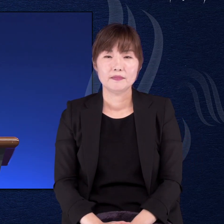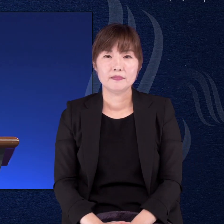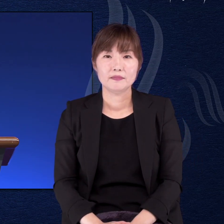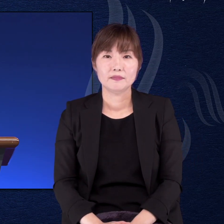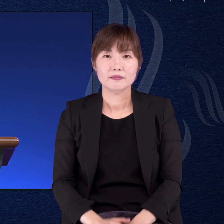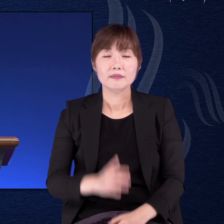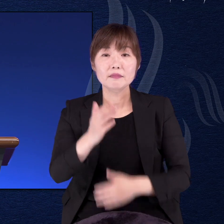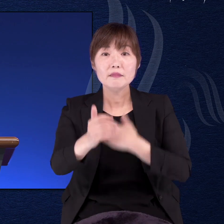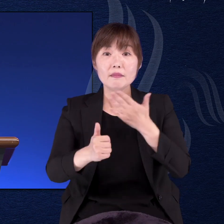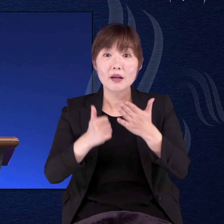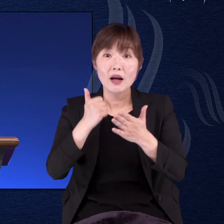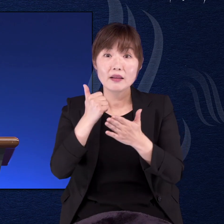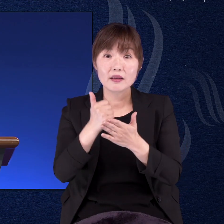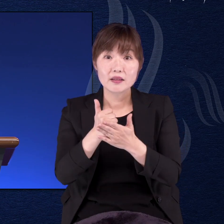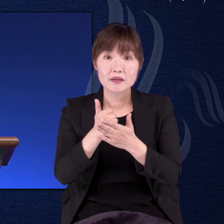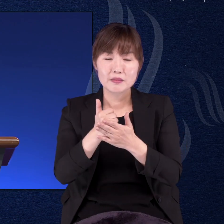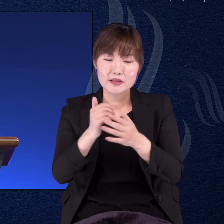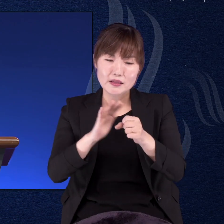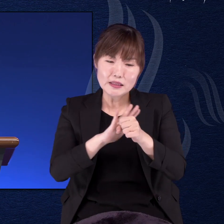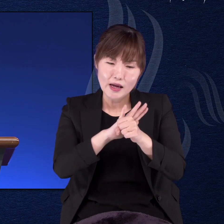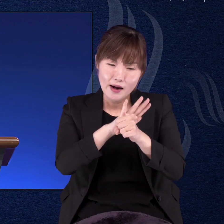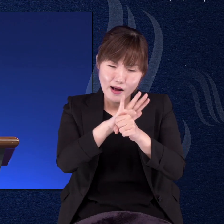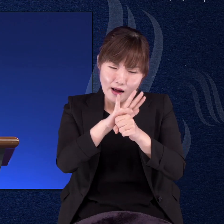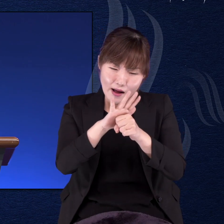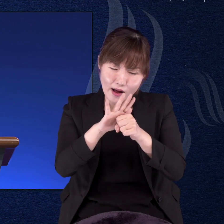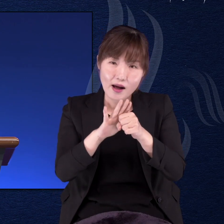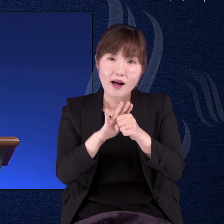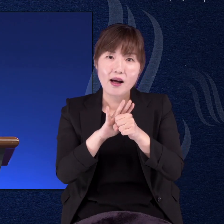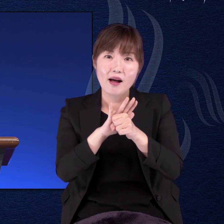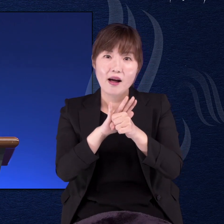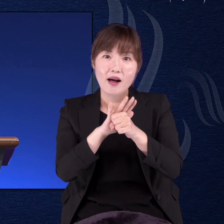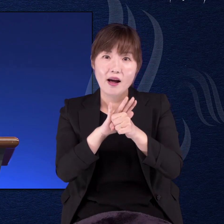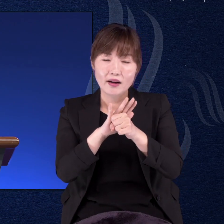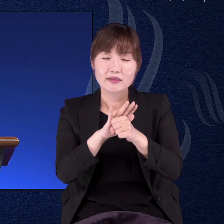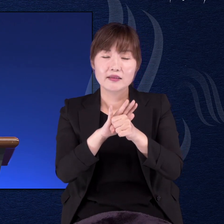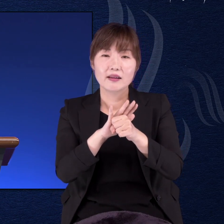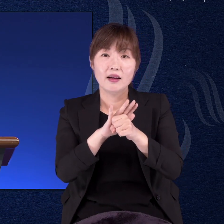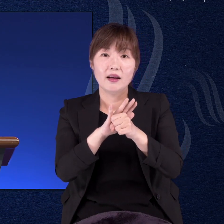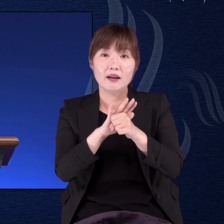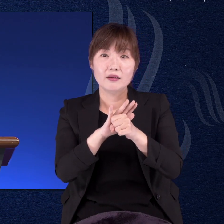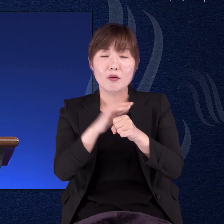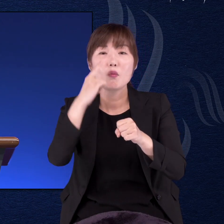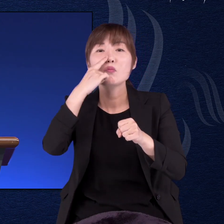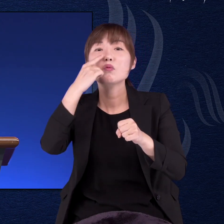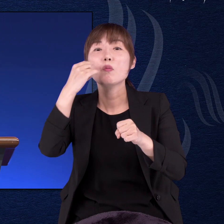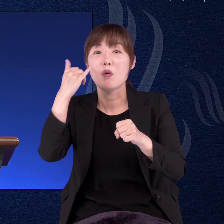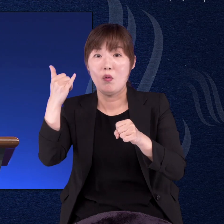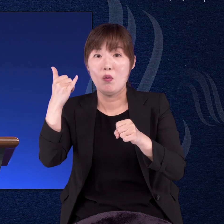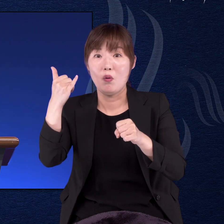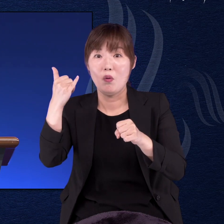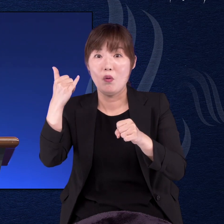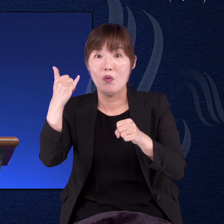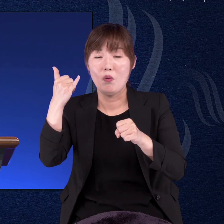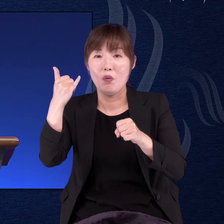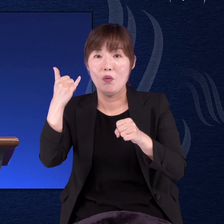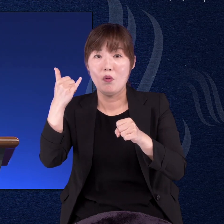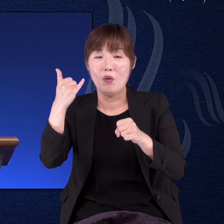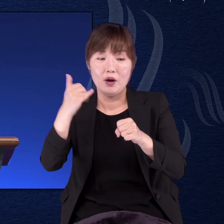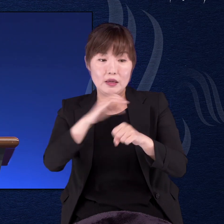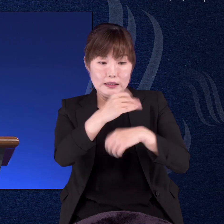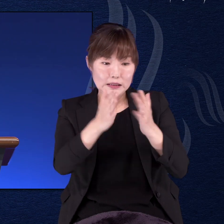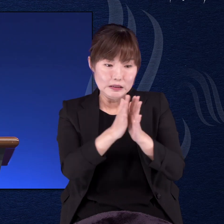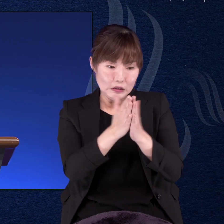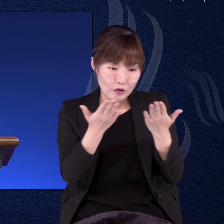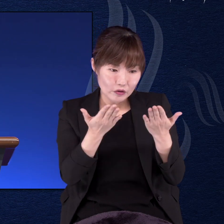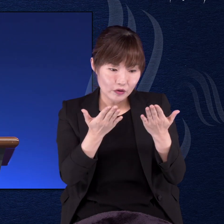하나님을 사랑하는 크리스천 부모들이라면 성경적 부모 양육 공부해야 합니다. 성경적으로 우리가 어떻게 키우기를 하나님이